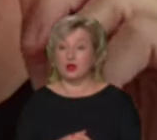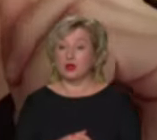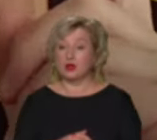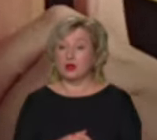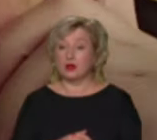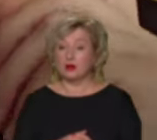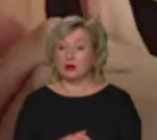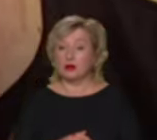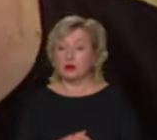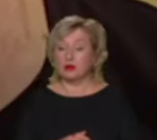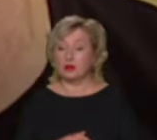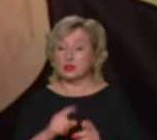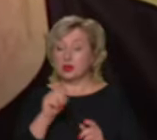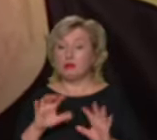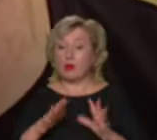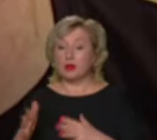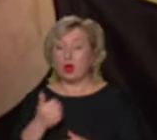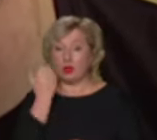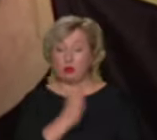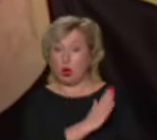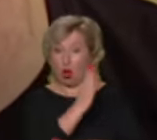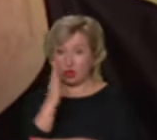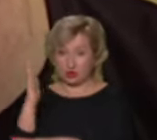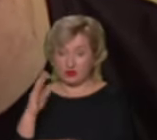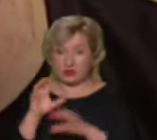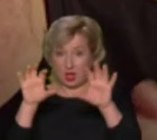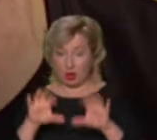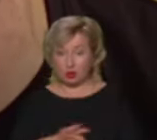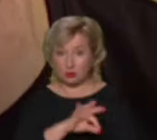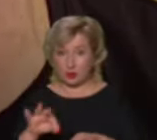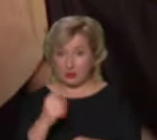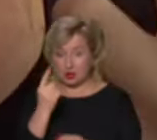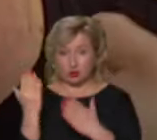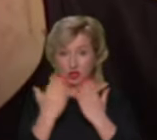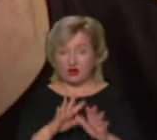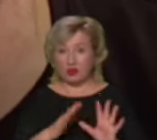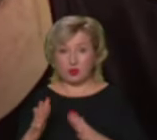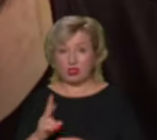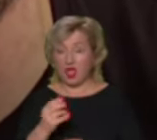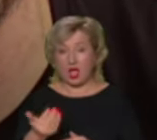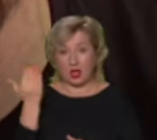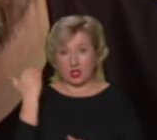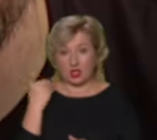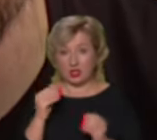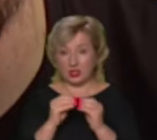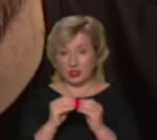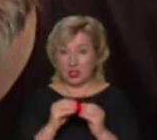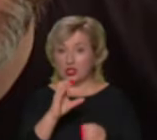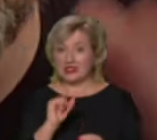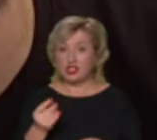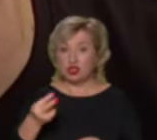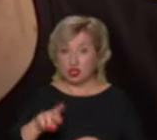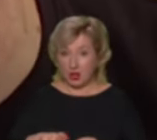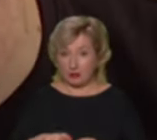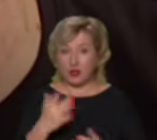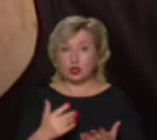вирішить. З моменту, коли буде проголосований законопроект в першому читанні, а це відбудеться не раніше, ніж з 10 січня, якщо ми